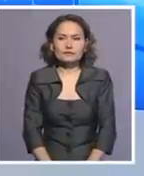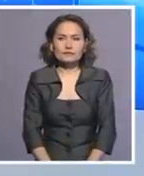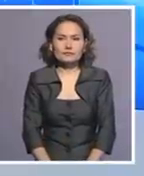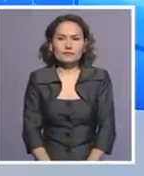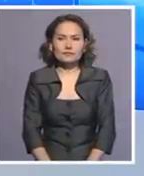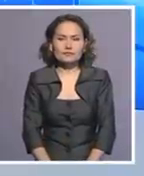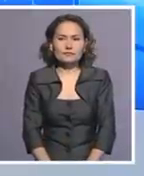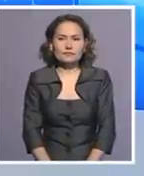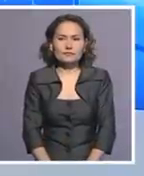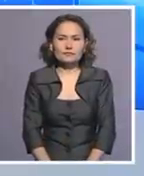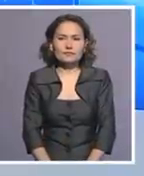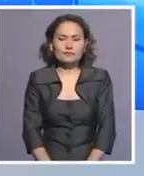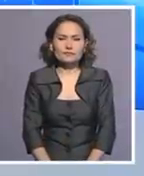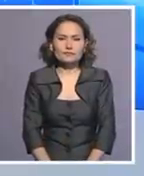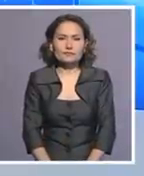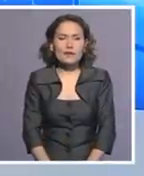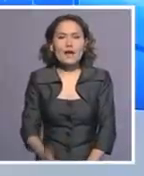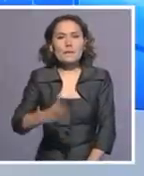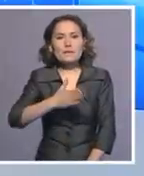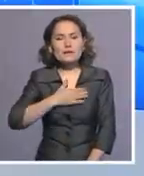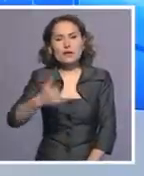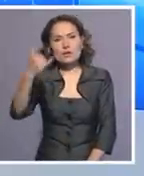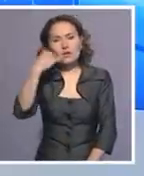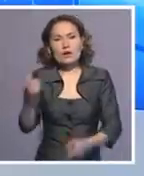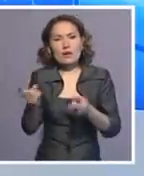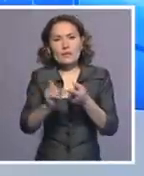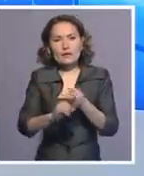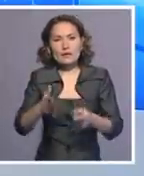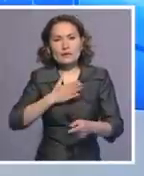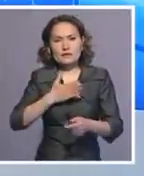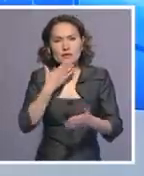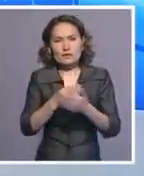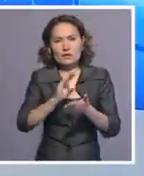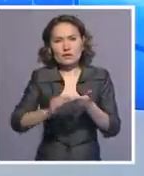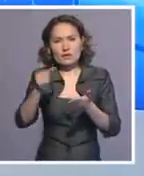Рахмет, бізбен телефон арқылы байланысқа шыққан тілшіміз Жазира Әбіл болды.